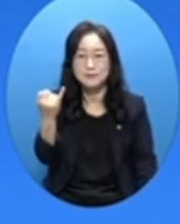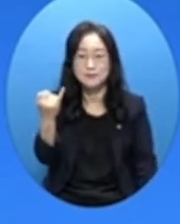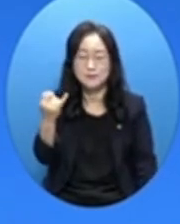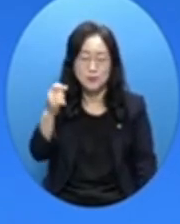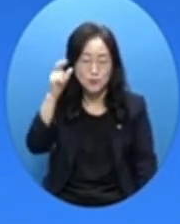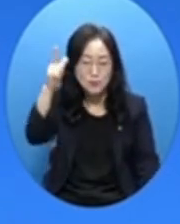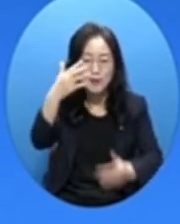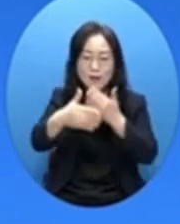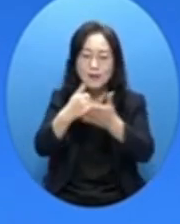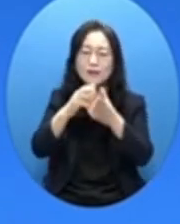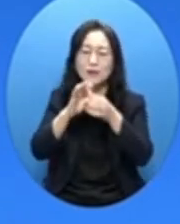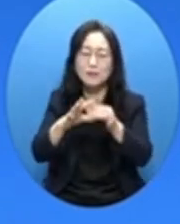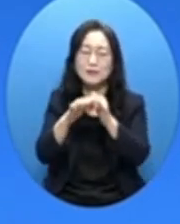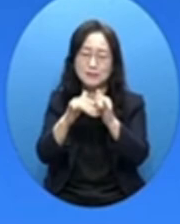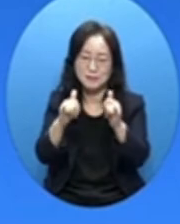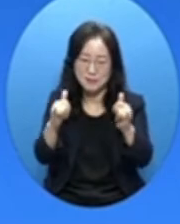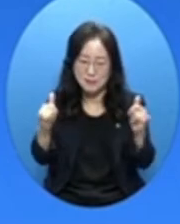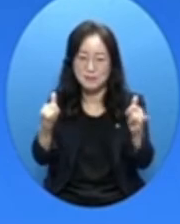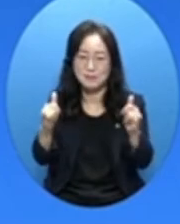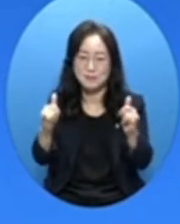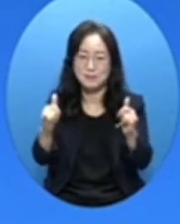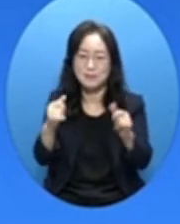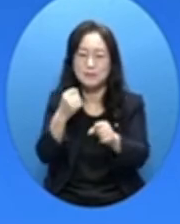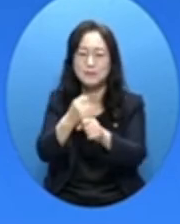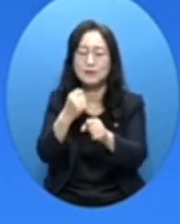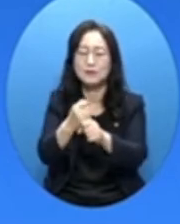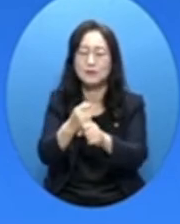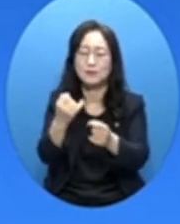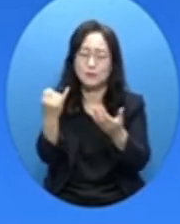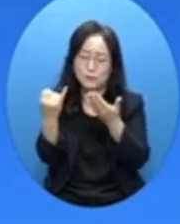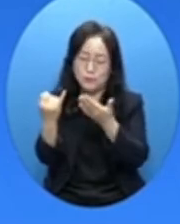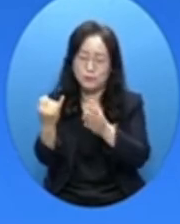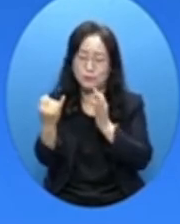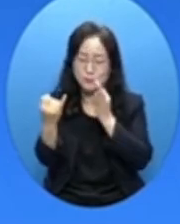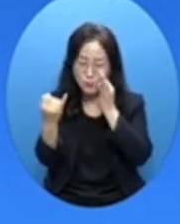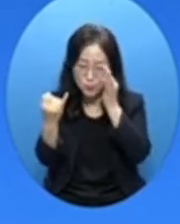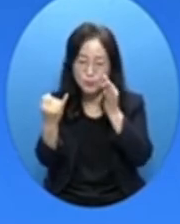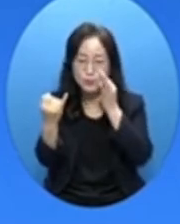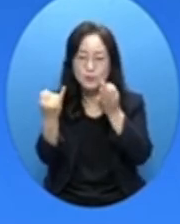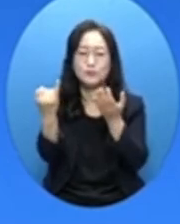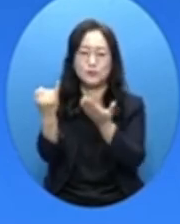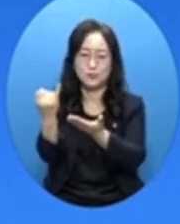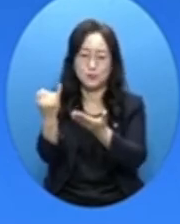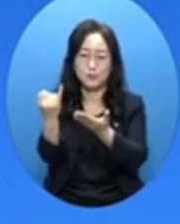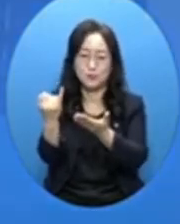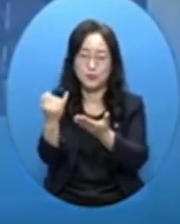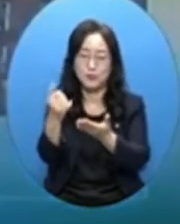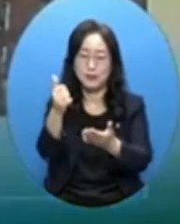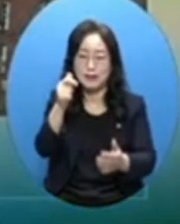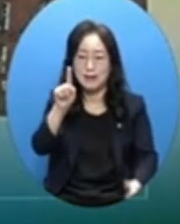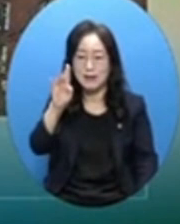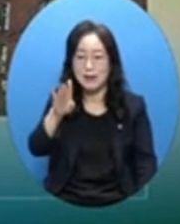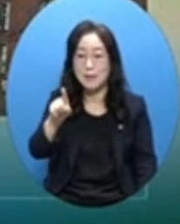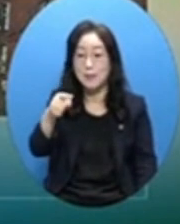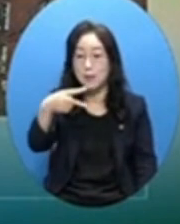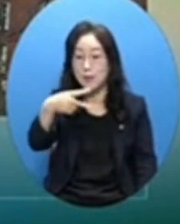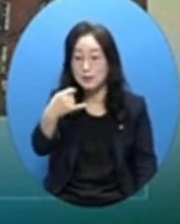위대한 하나님의 사람으로 만드는 일에 모든 노력을 아끼지 않았습니다. 하버드 대학을 들어가서 다닐